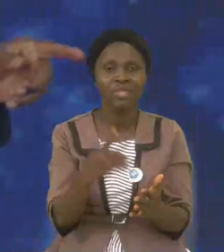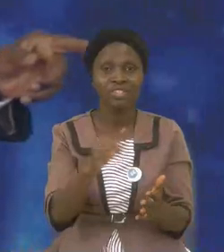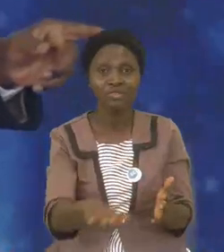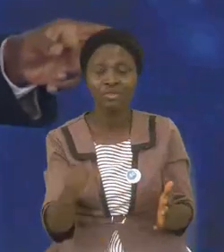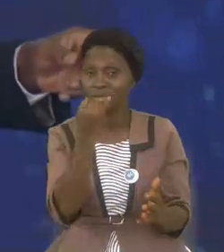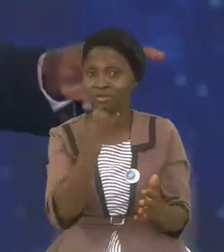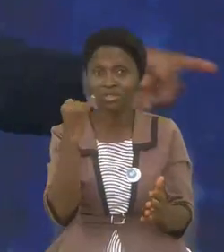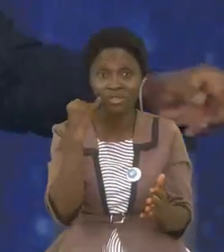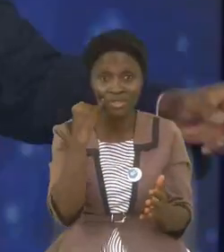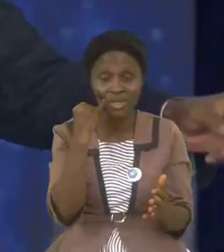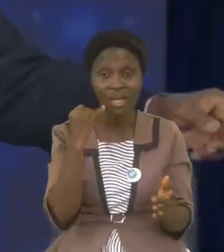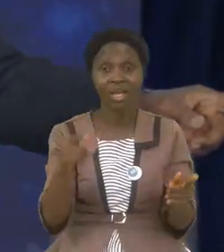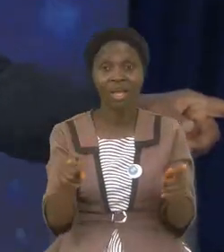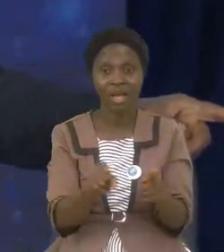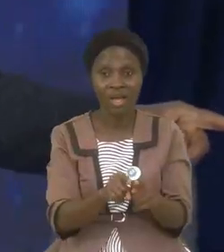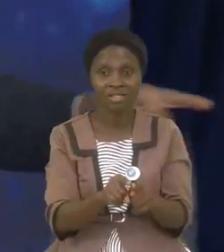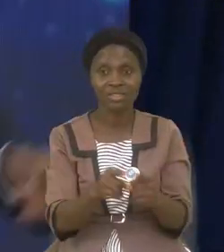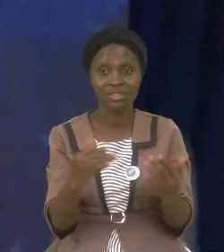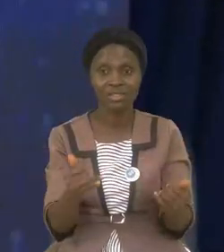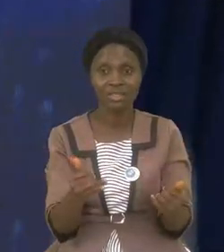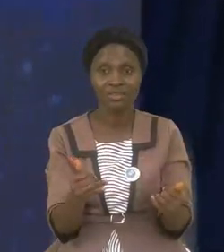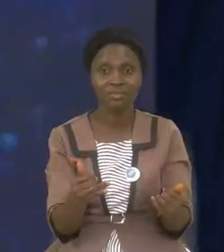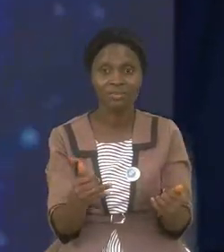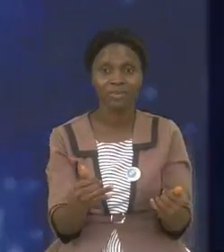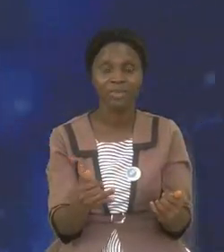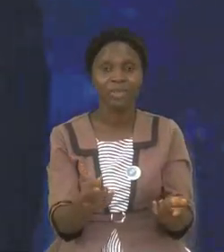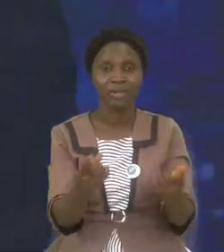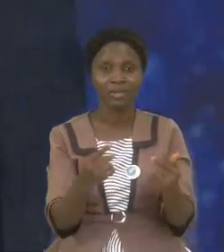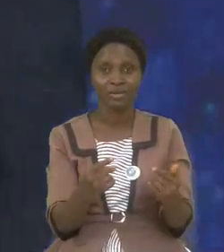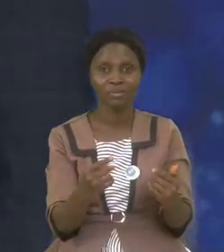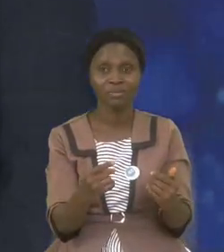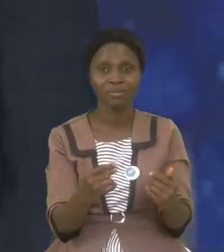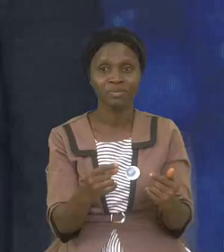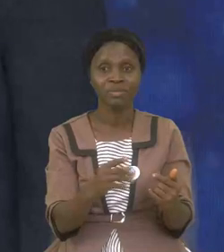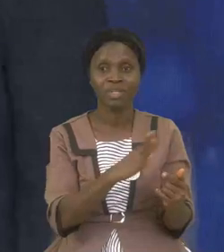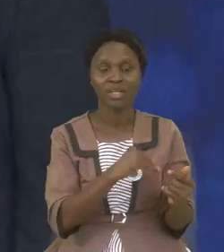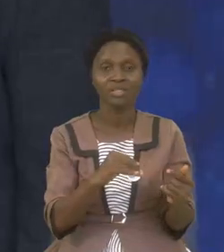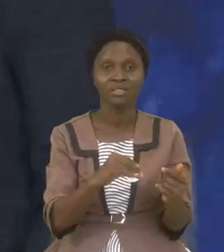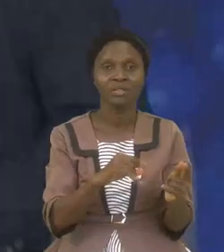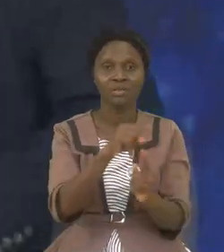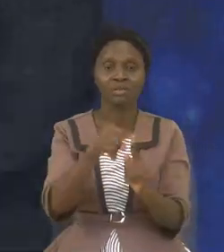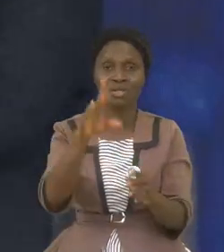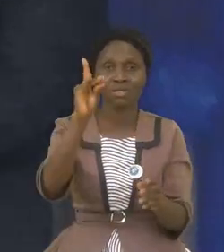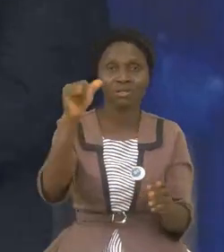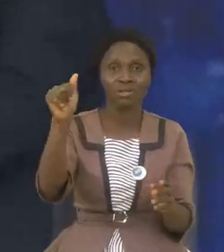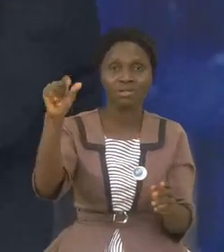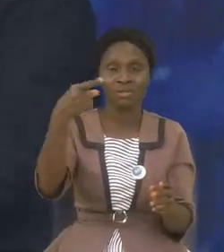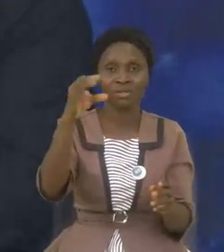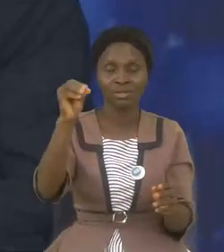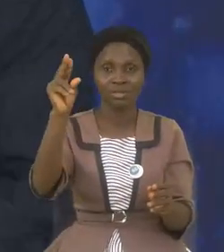la terre pendant une journée. Dieu appuyant leur témoignage, alors les enfants d'Israël